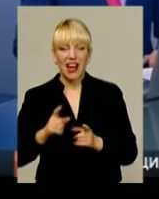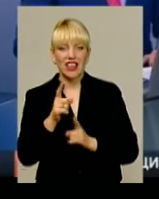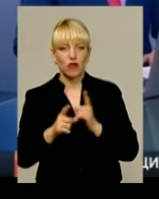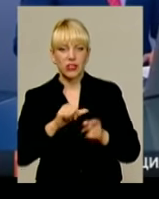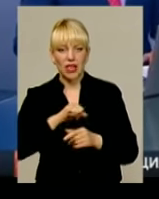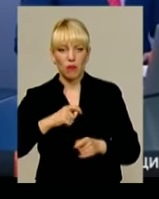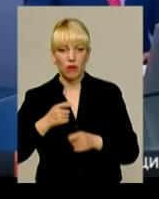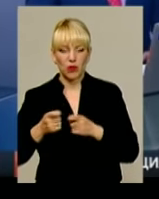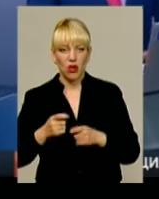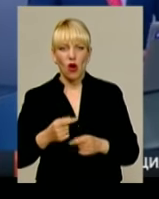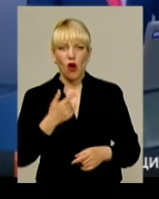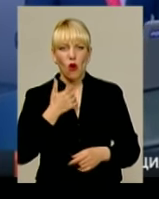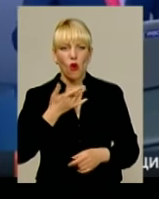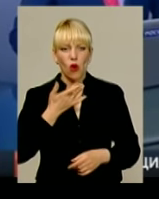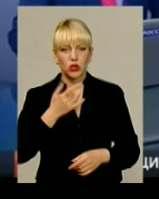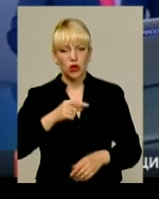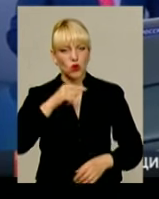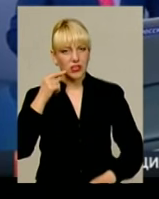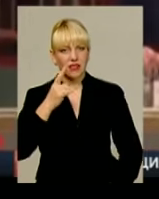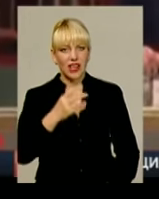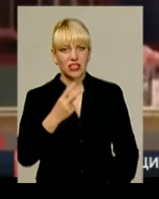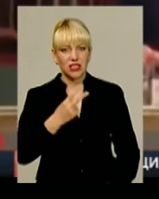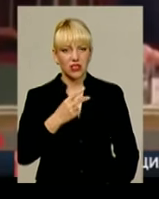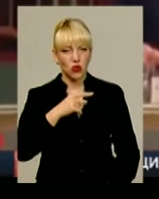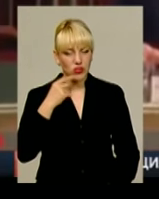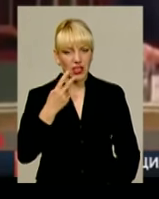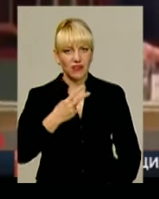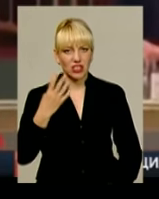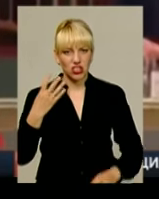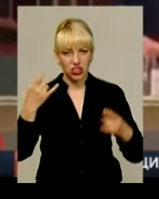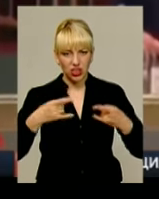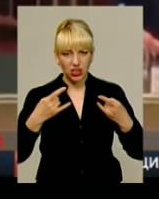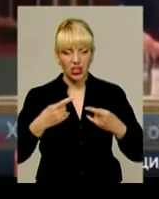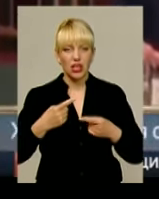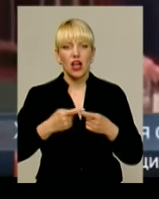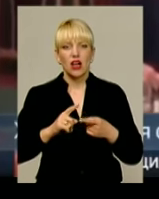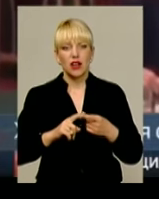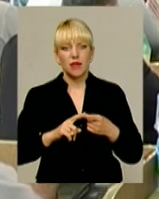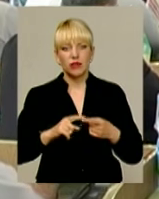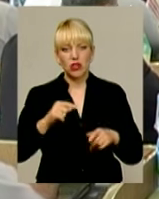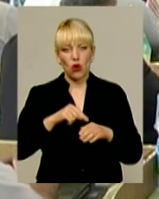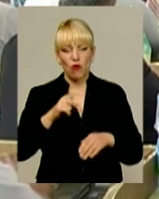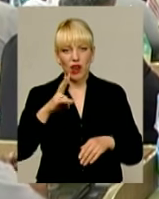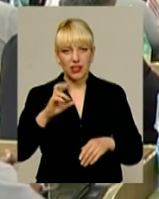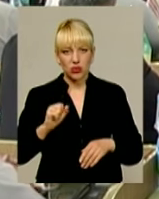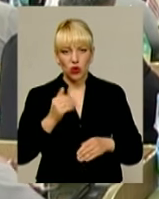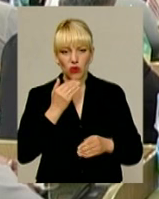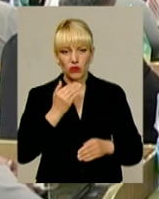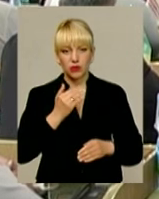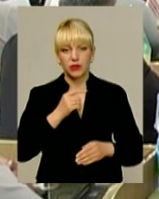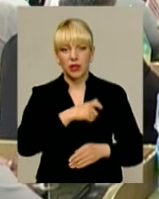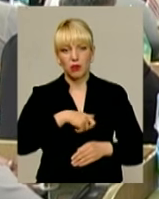по-антиукраїнськи «Росія-24» відреагувала на звернення обласних обранців до центральної влади. Текст документу депутатам